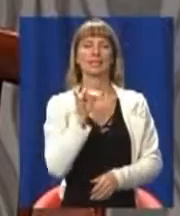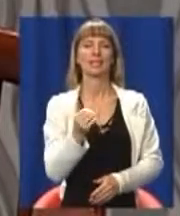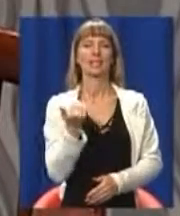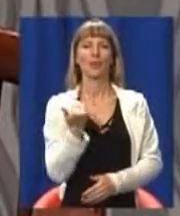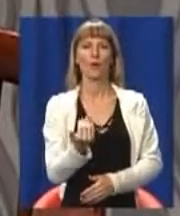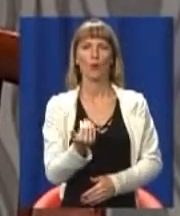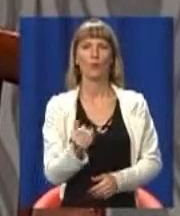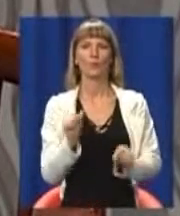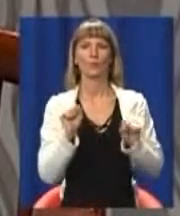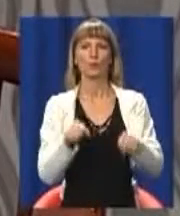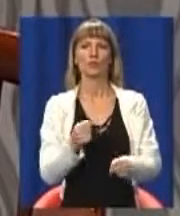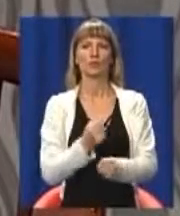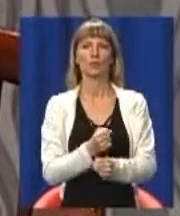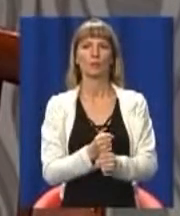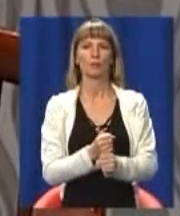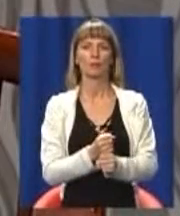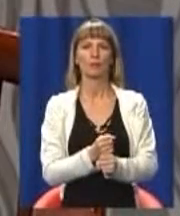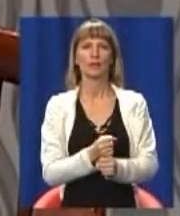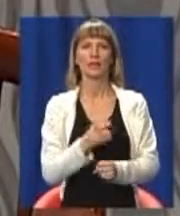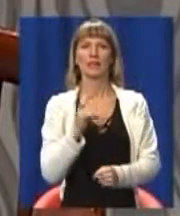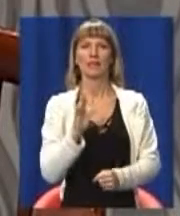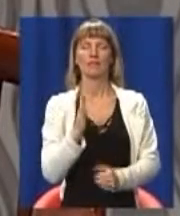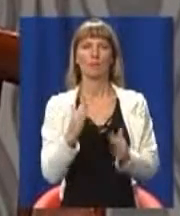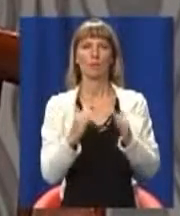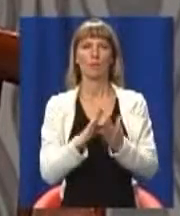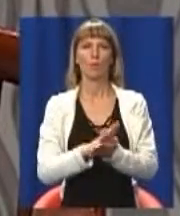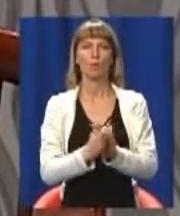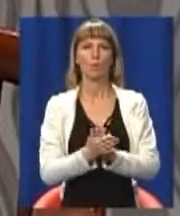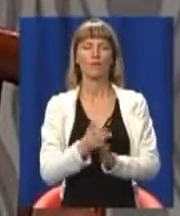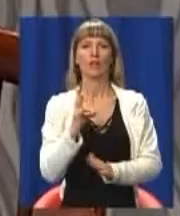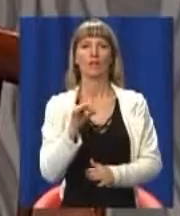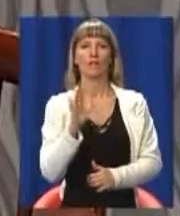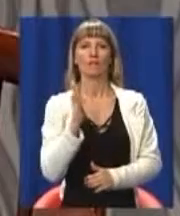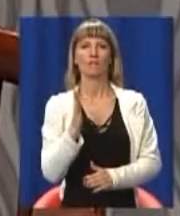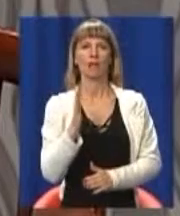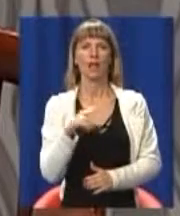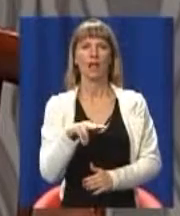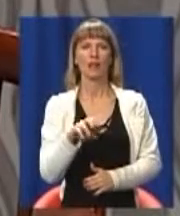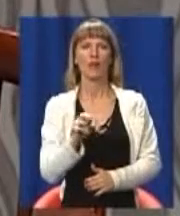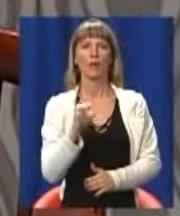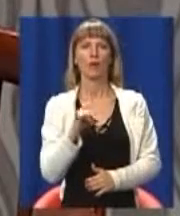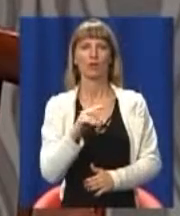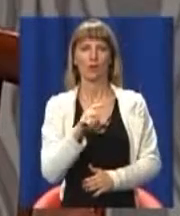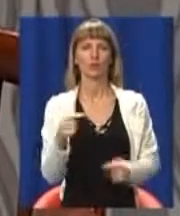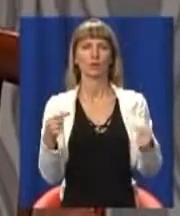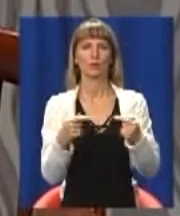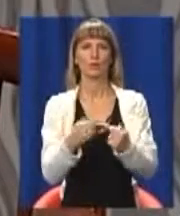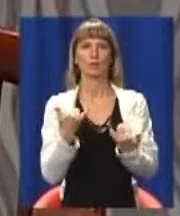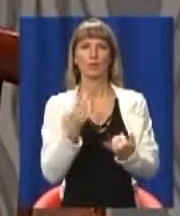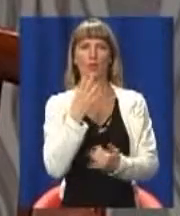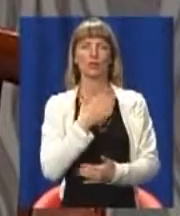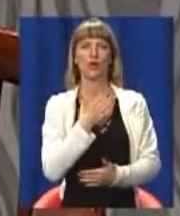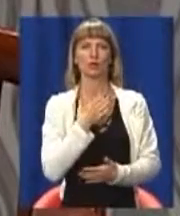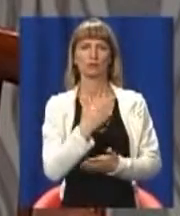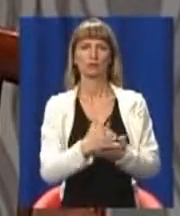його можна зробити, ну, не зовсім в домашніх умовах, але в лабораторних так точно. Давайте зараз подивимося нашу